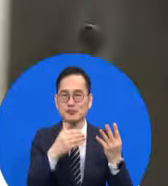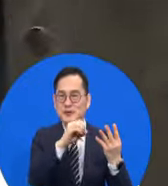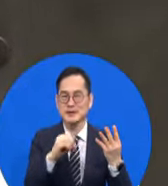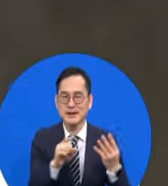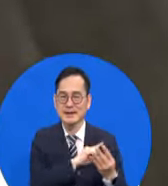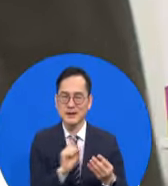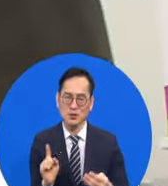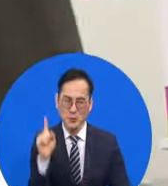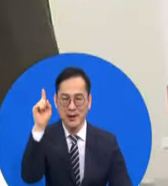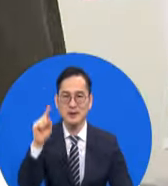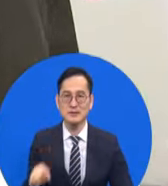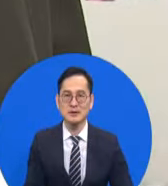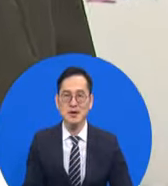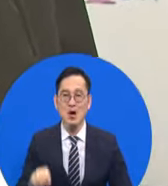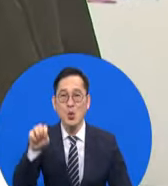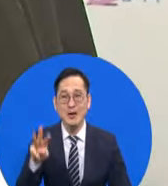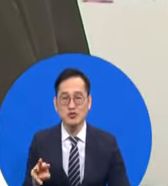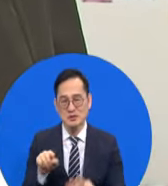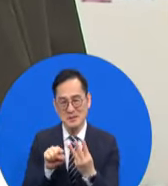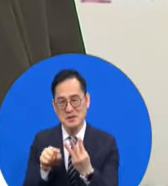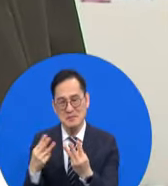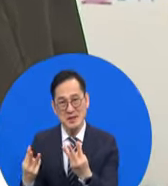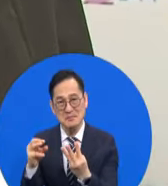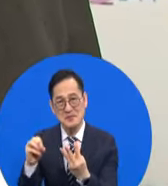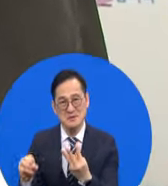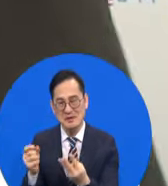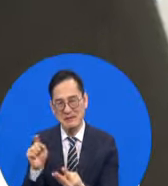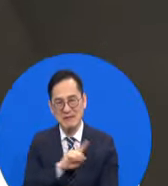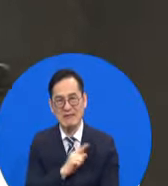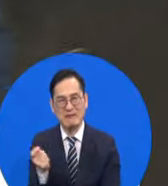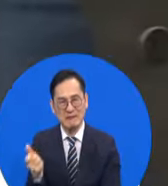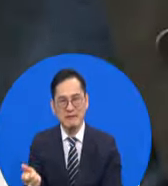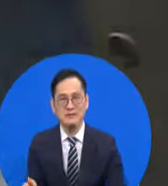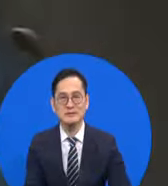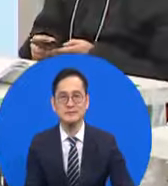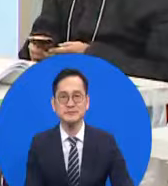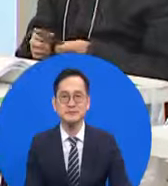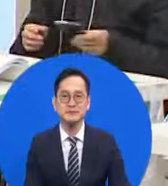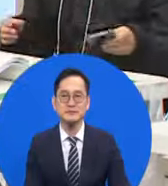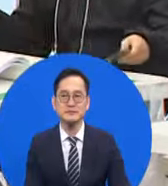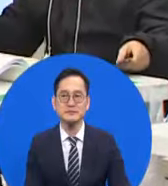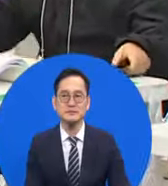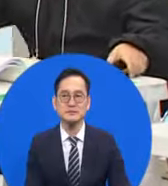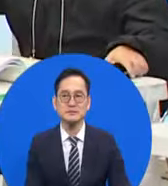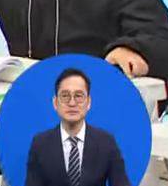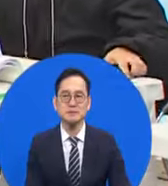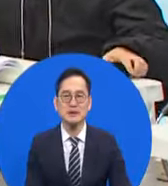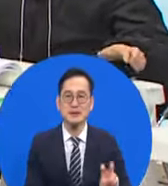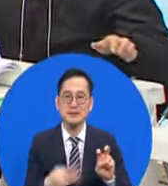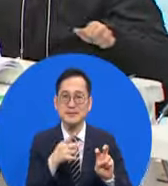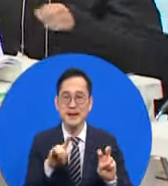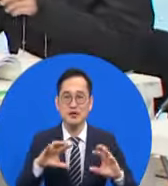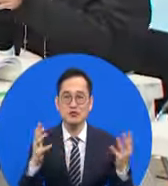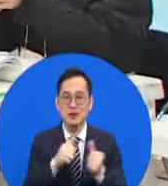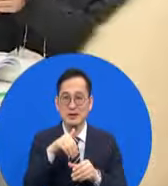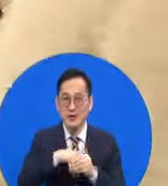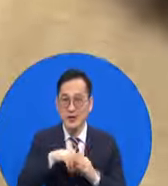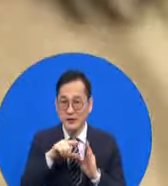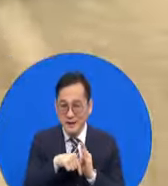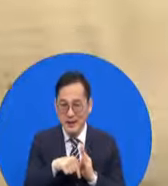가장 높고 광주가 3.3%로 가장 낮았습니다. 지난 20대 총선 당시 같은